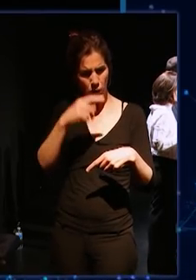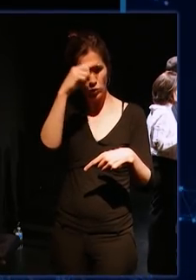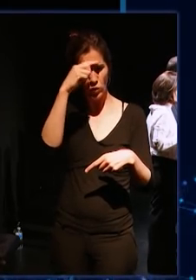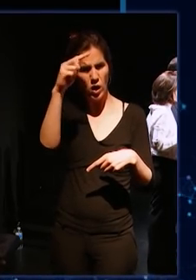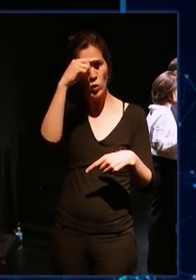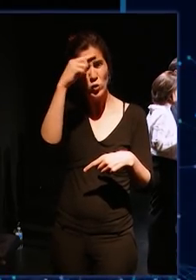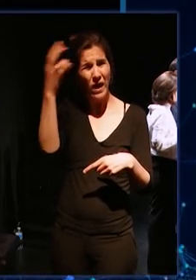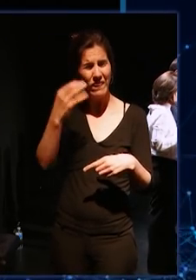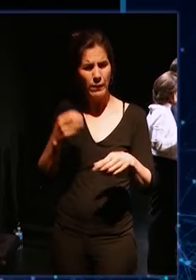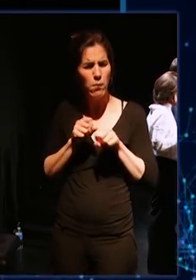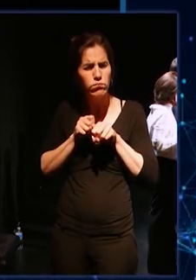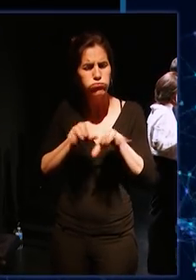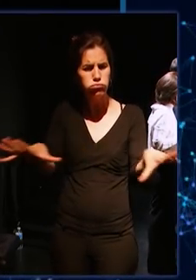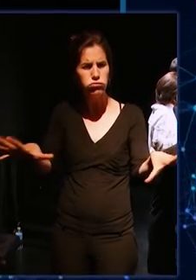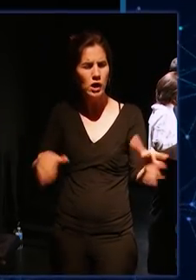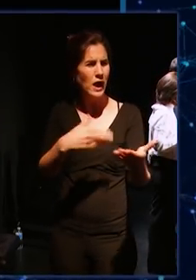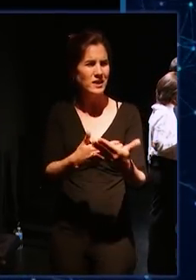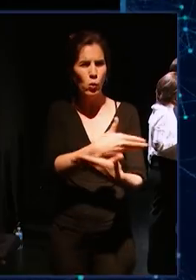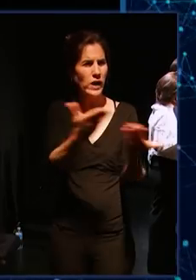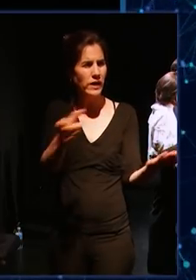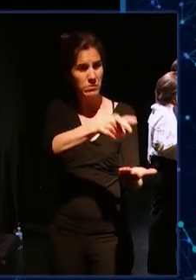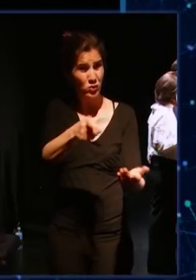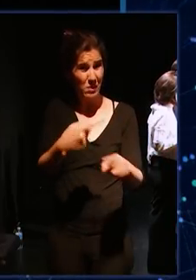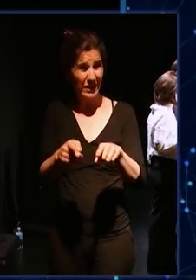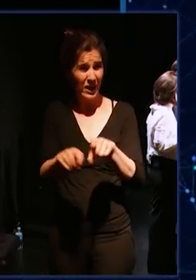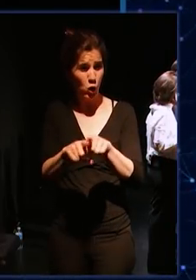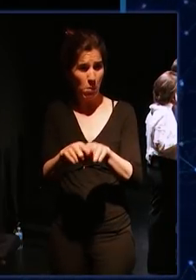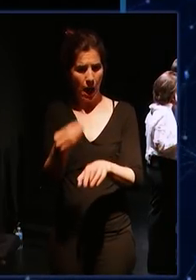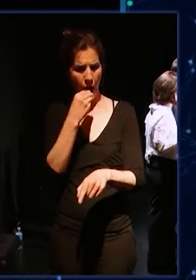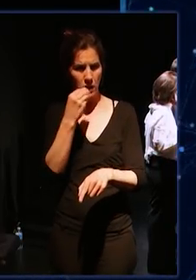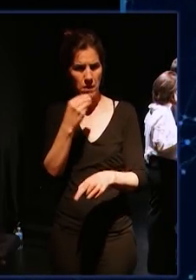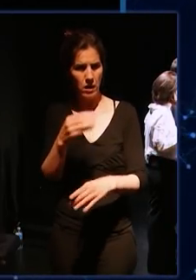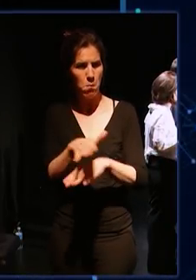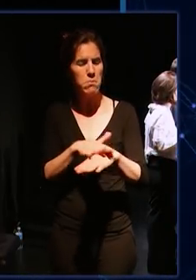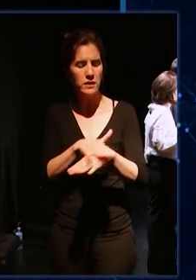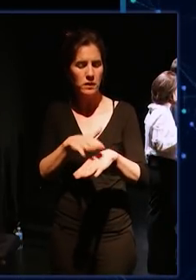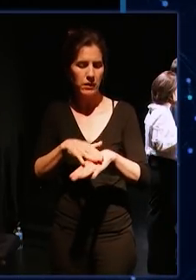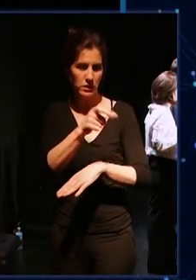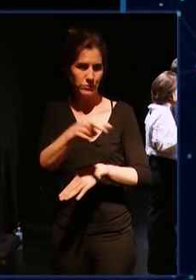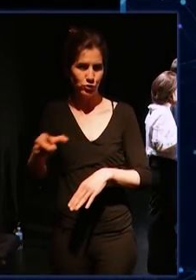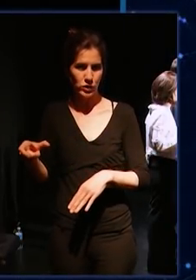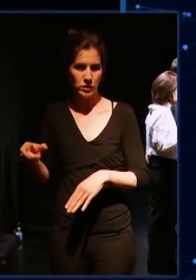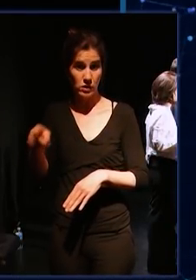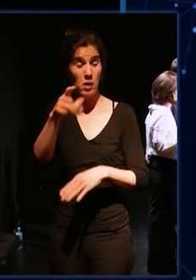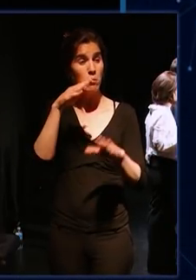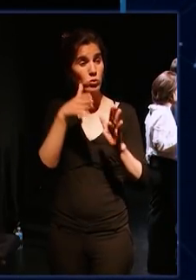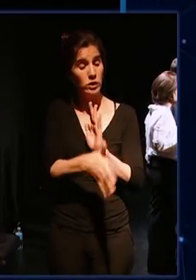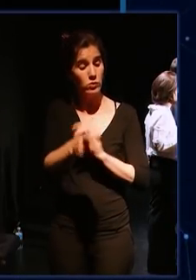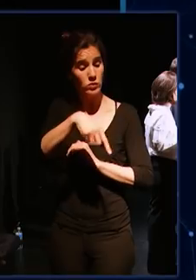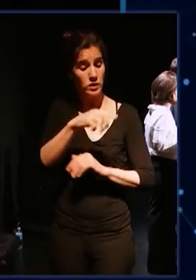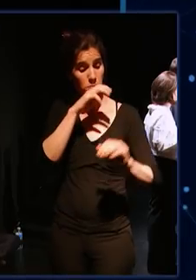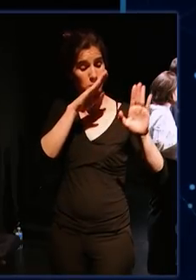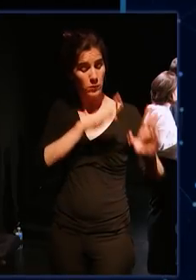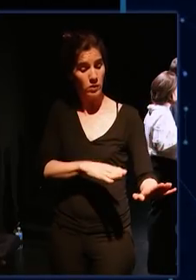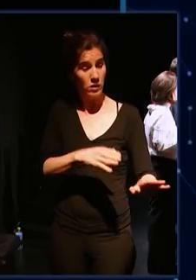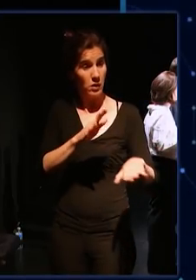tothom, perquè és un aliment bàsic per a les persones. I per això apostem per la creació d'una escola municipal